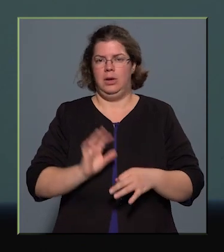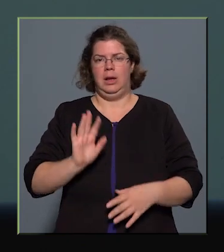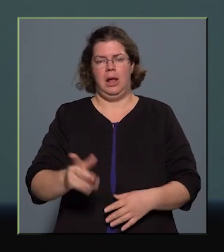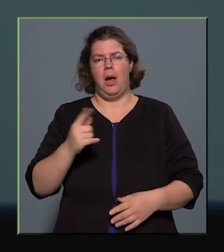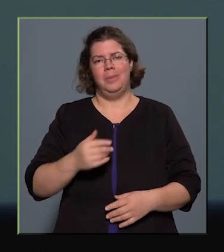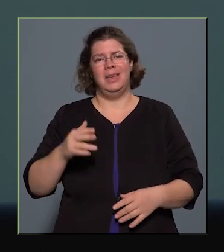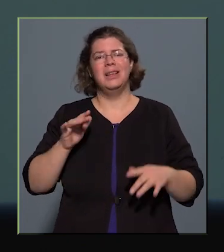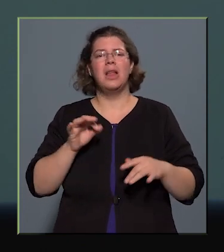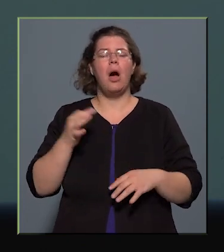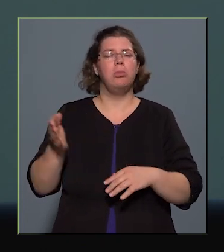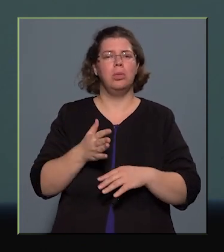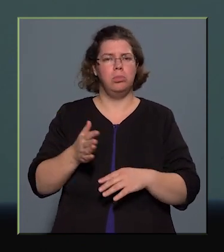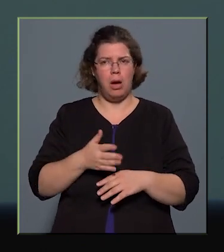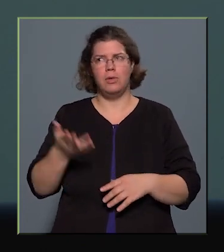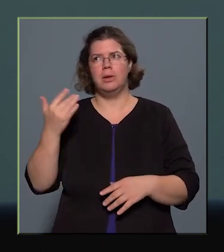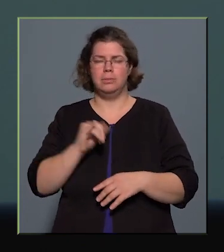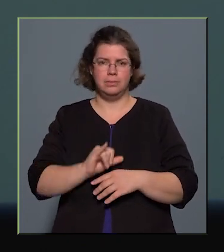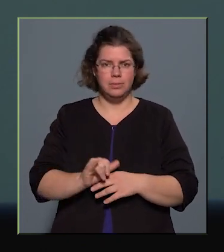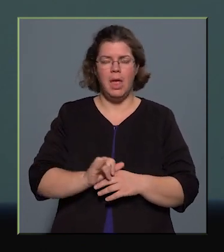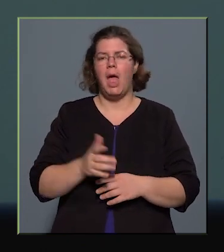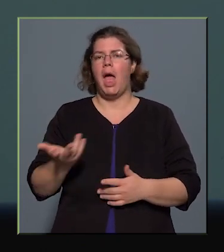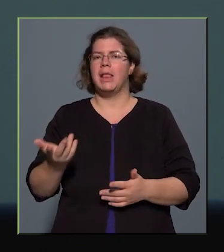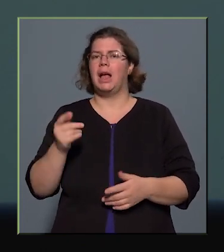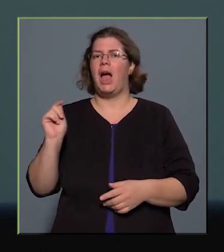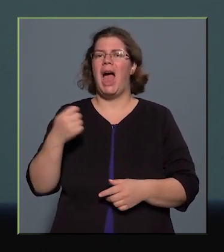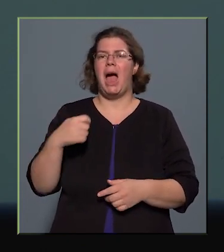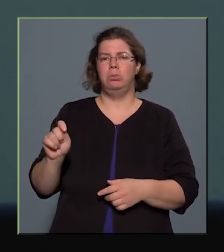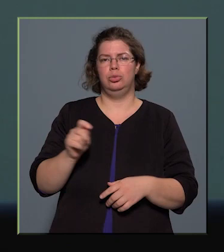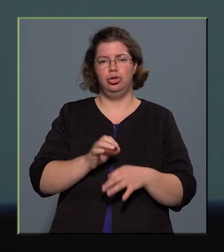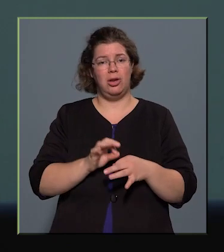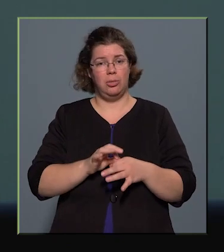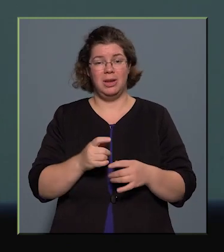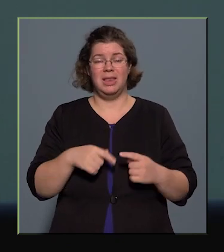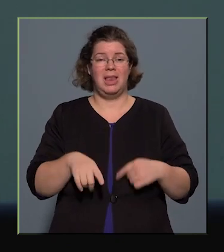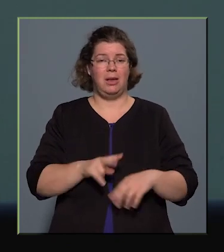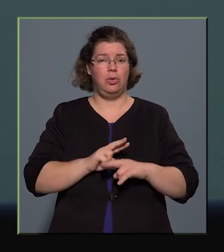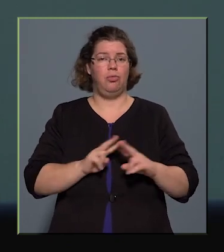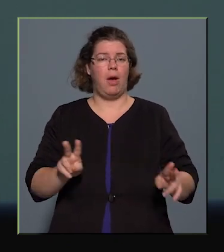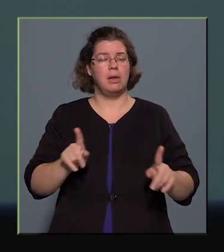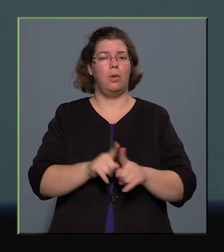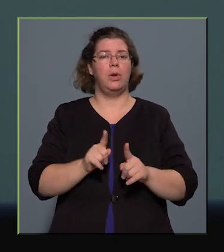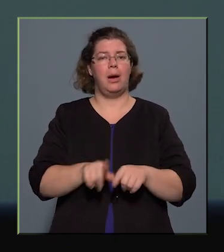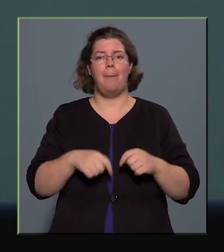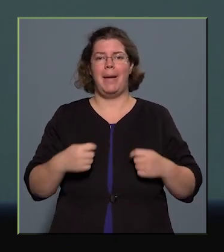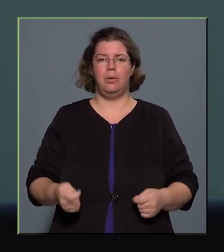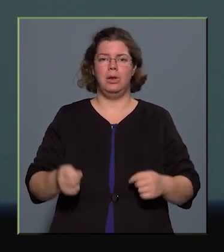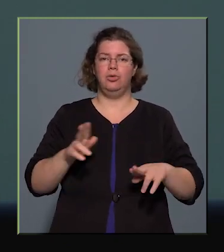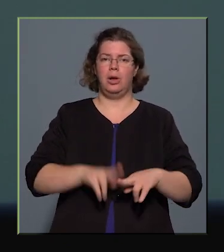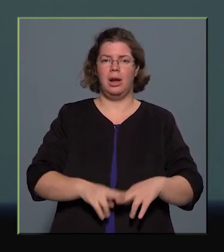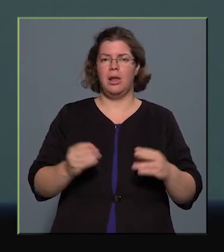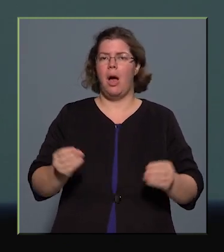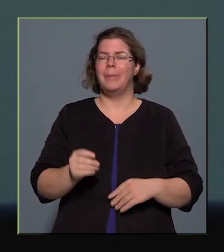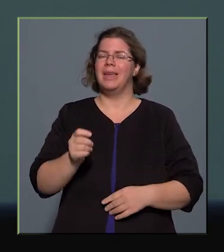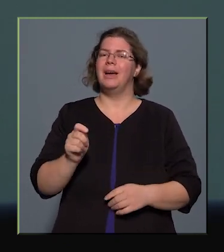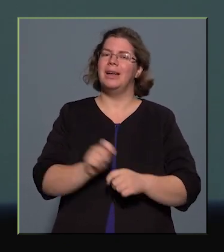napokban zajlik, vagy hetekben ezek a háborús események. Ezekhez nekünk vannak olyan megoldásaink, rendszereink, amik a